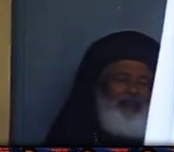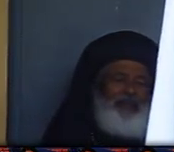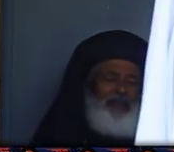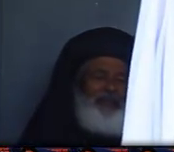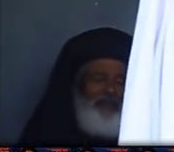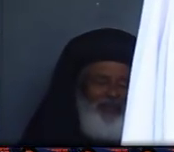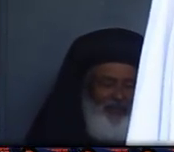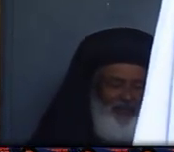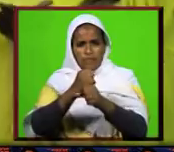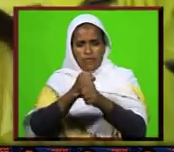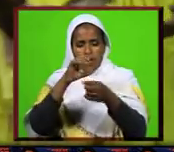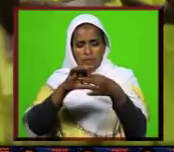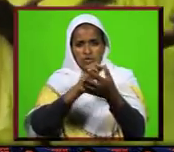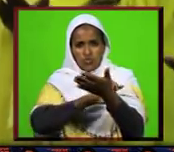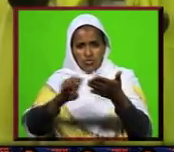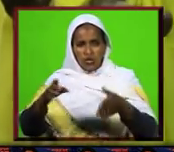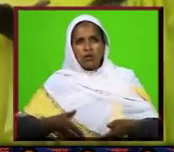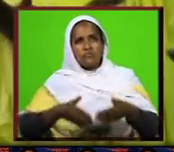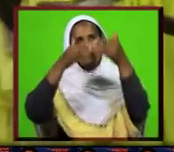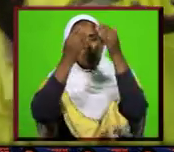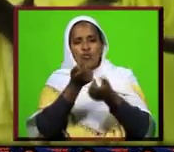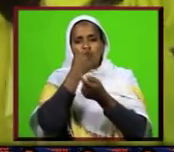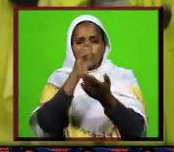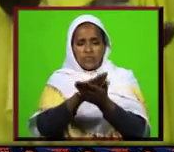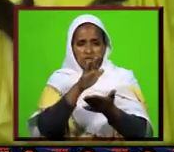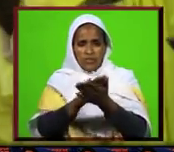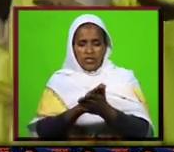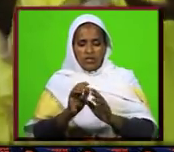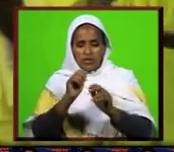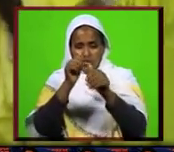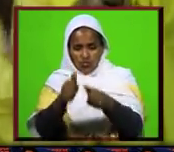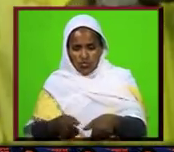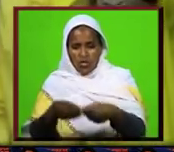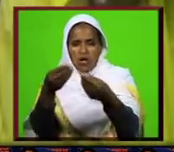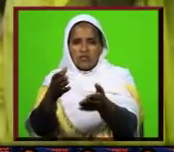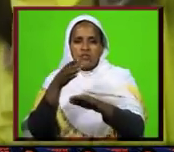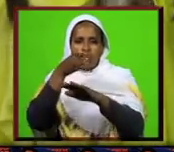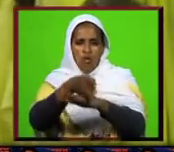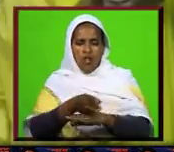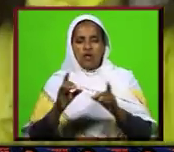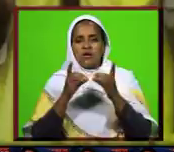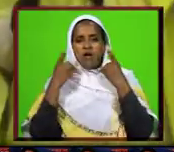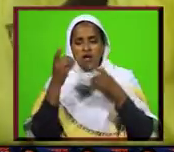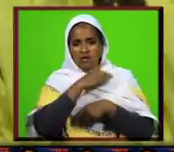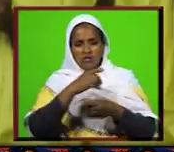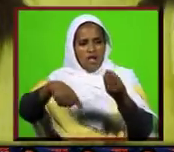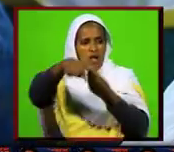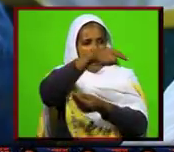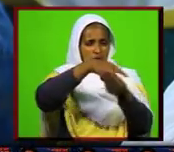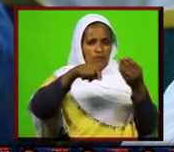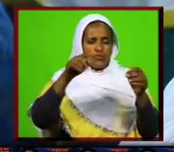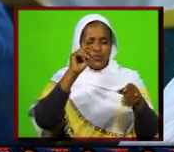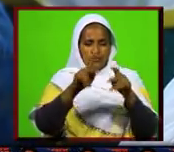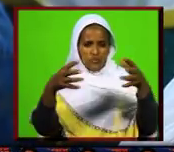ፍሬ ብለውማ ማኅበረ ቅዱሳን ያስገነባውን አብነት ትምህርት ቤት አስመርቆ ካስረከበ በኋላም